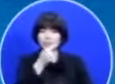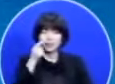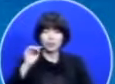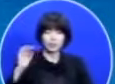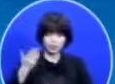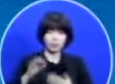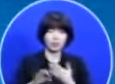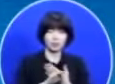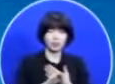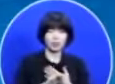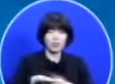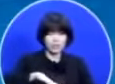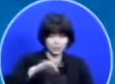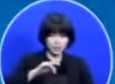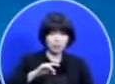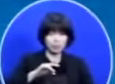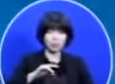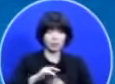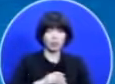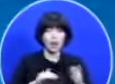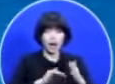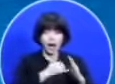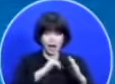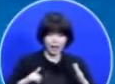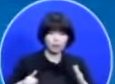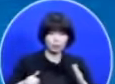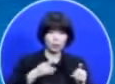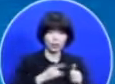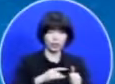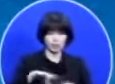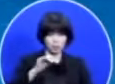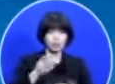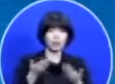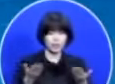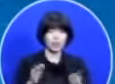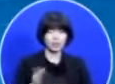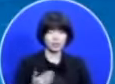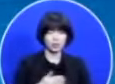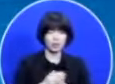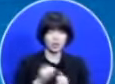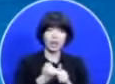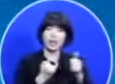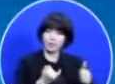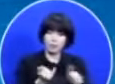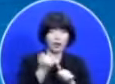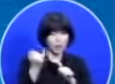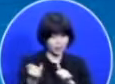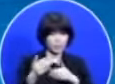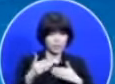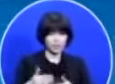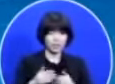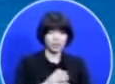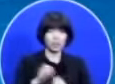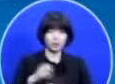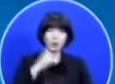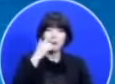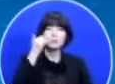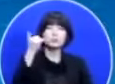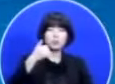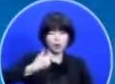가장 먼저 는 가족들에게 그리 해야 합니다 남편과 아내 사이의 부모와 자녀